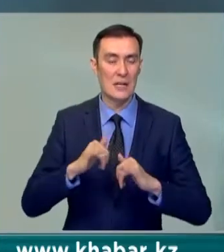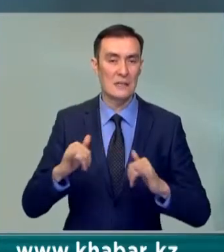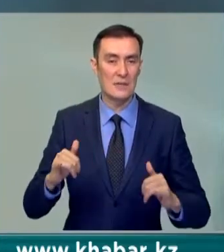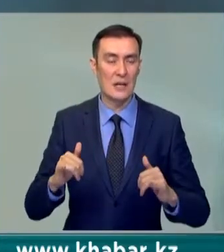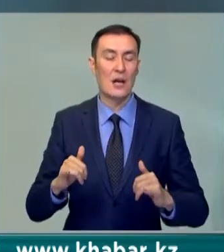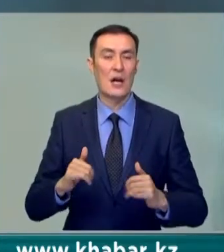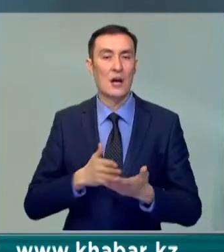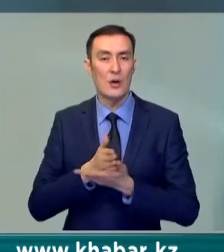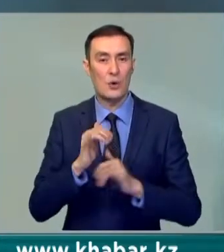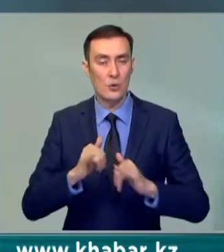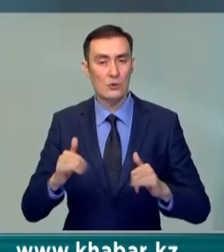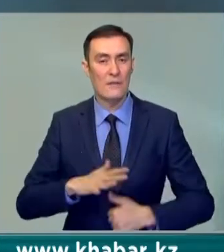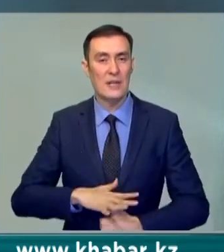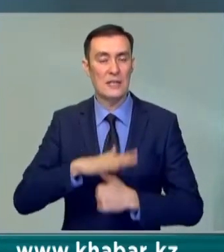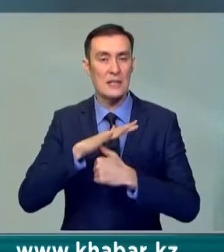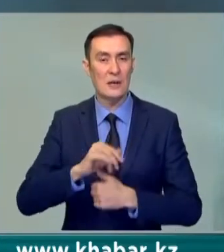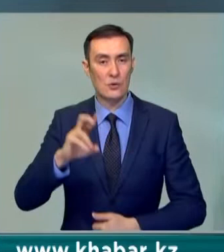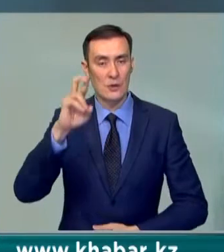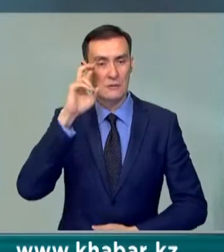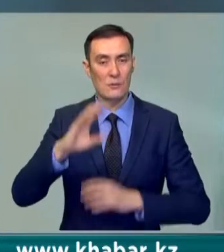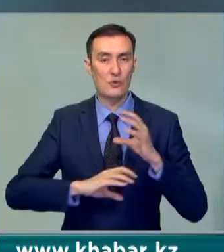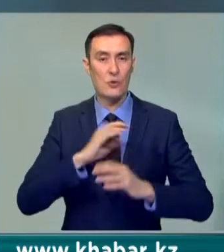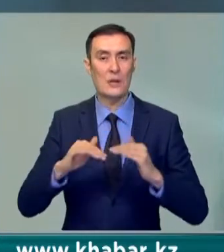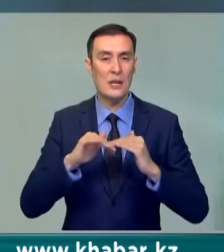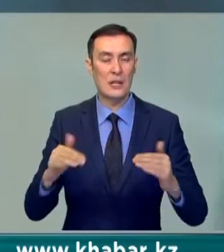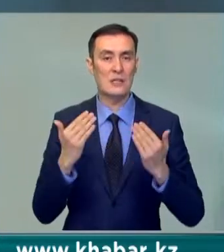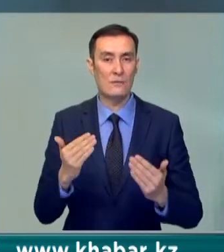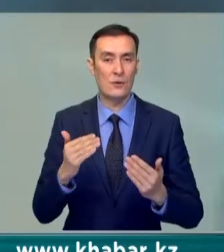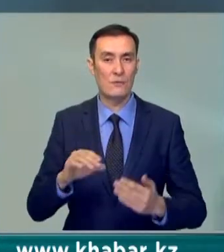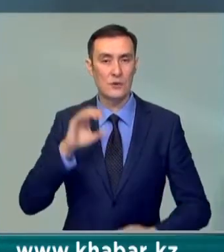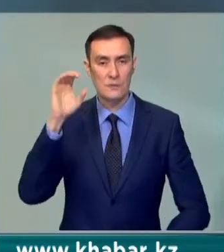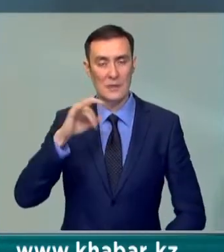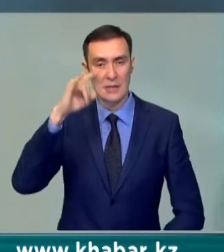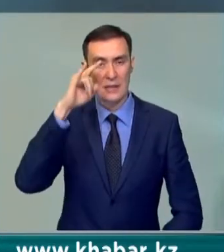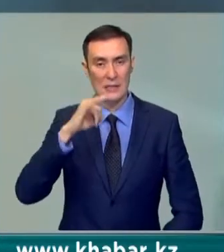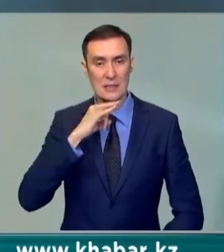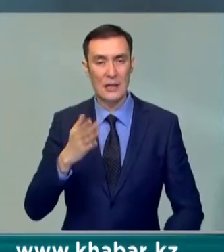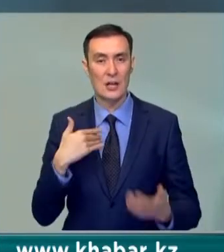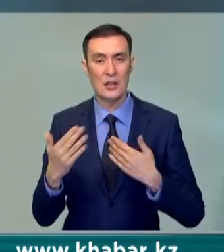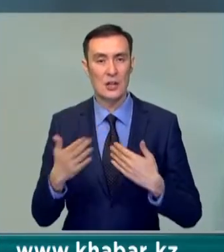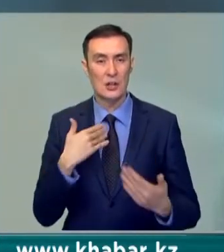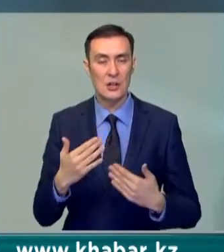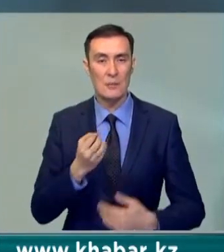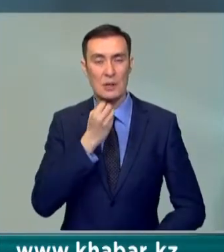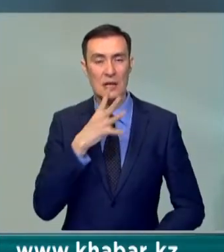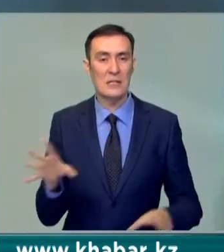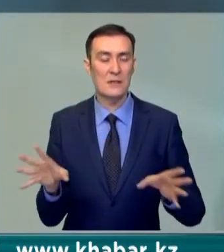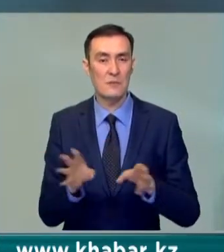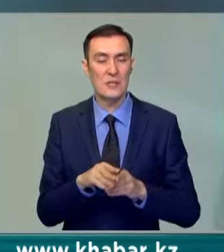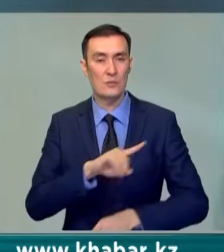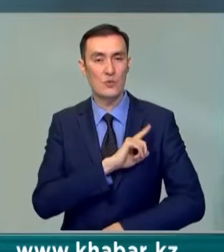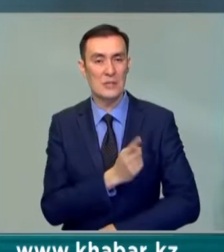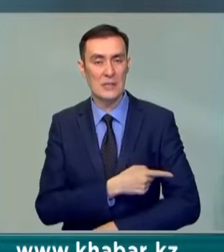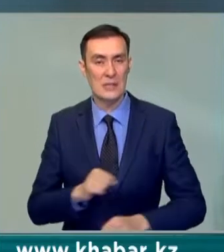развитии, неуклонному росту авторитета страны на международной арене. Сегодня в узбекско-казахстанских отношениях благодаря совместным